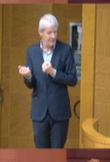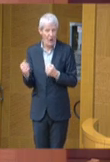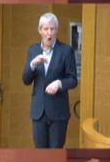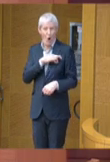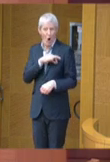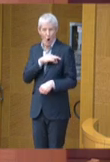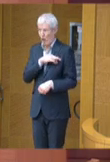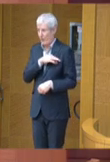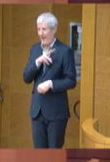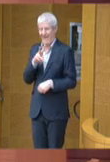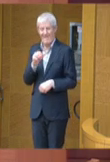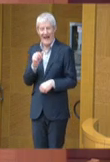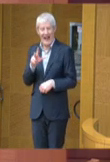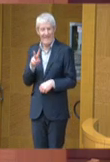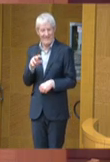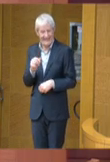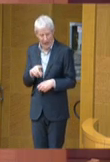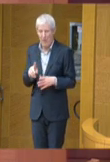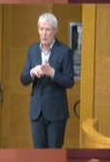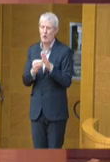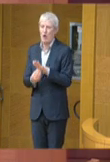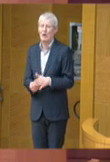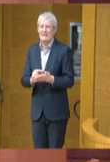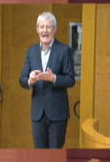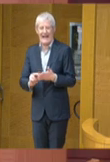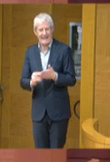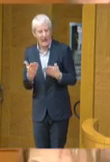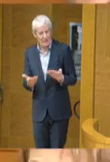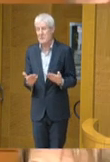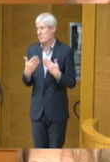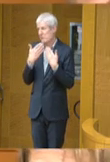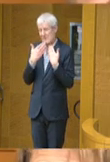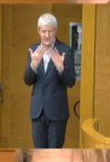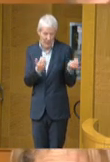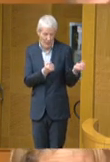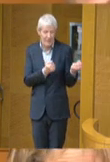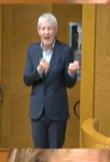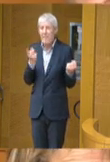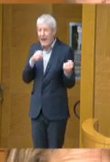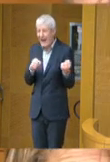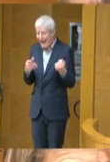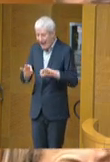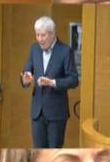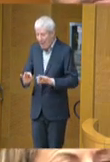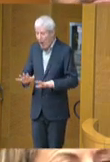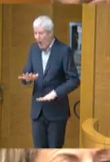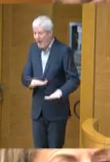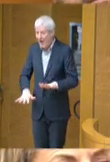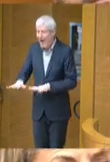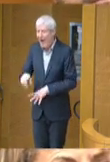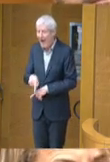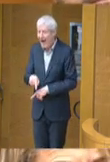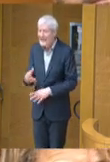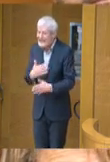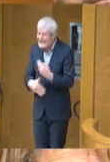all'onorevole Valvitara e alla sottosegretaria. Diciamo che nel campo della disabilità il mio ministero ha iniziato